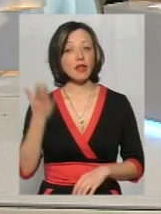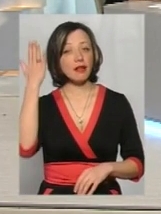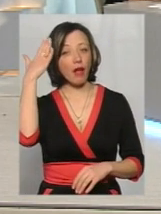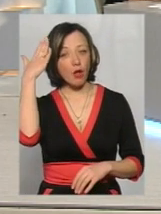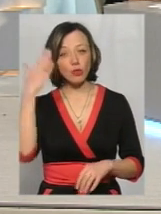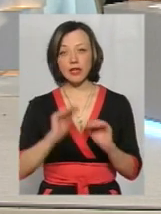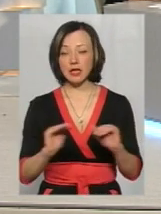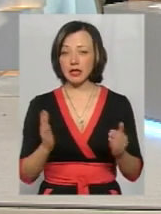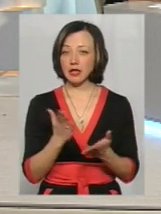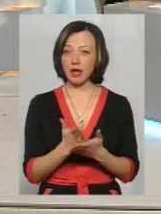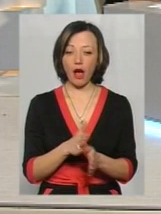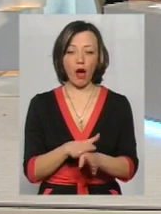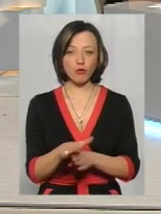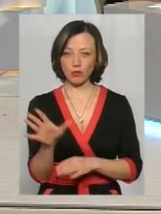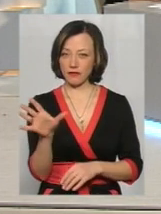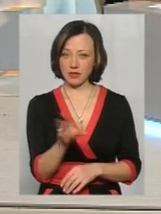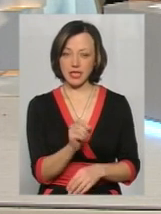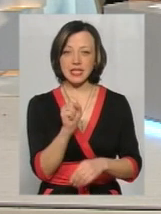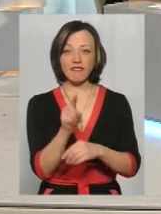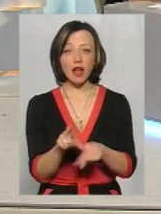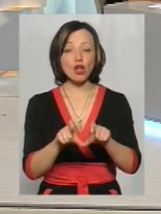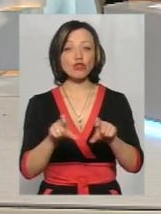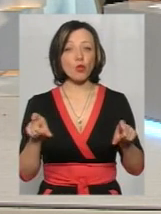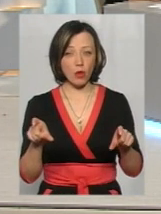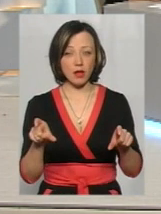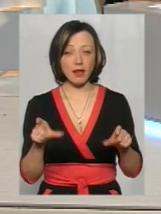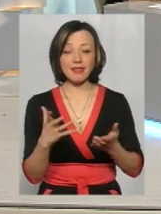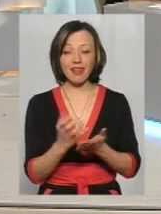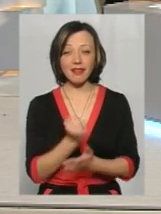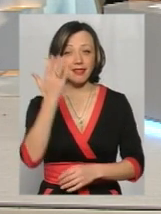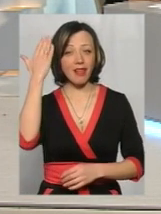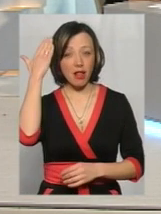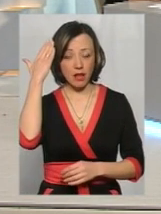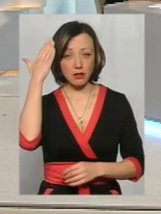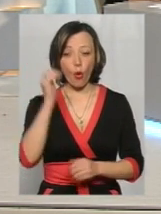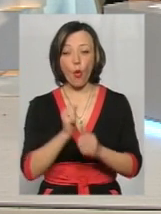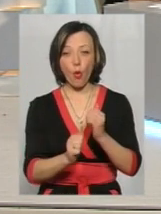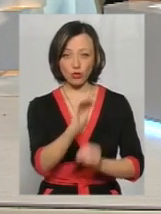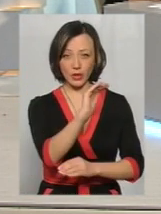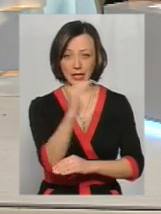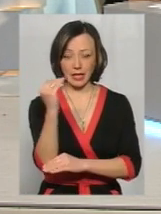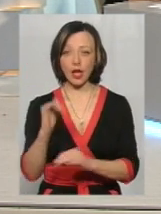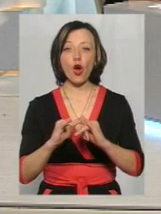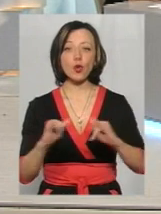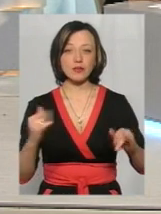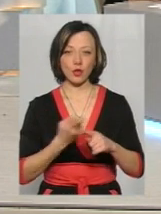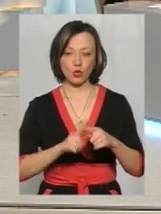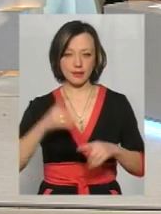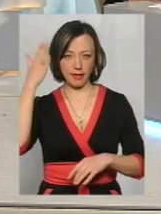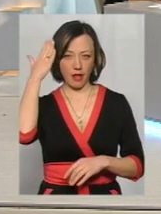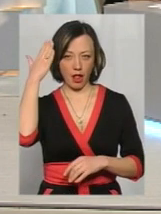Талановиті діти є абсолютно усі. Завдання школи – знайти талант кожної дитини і розвинути цей